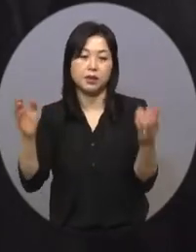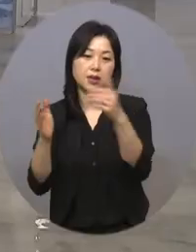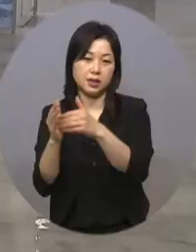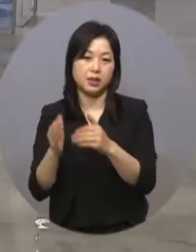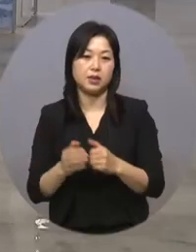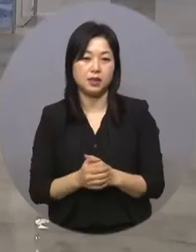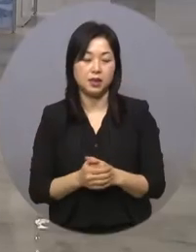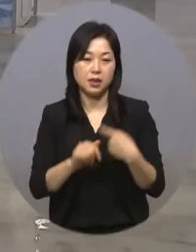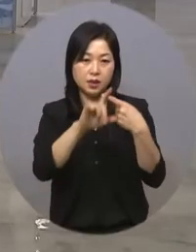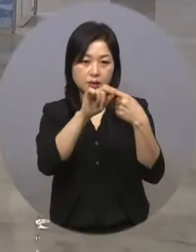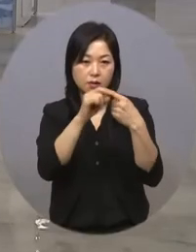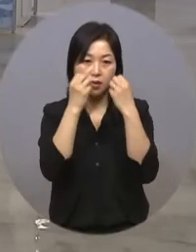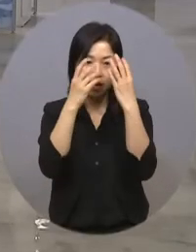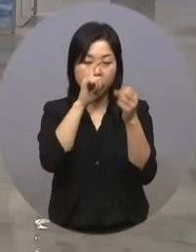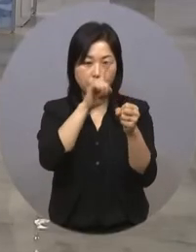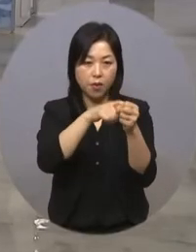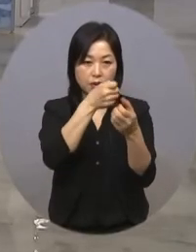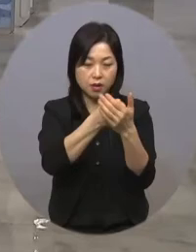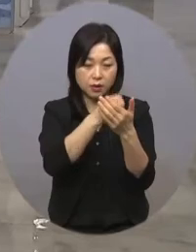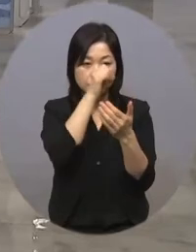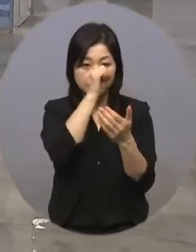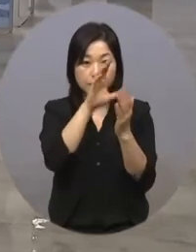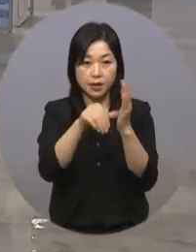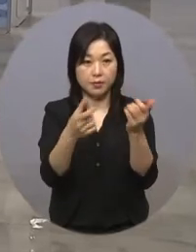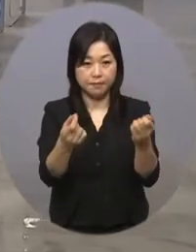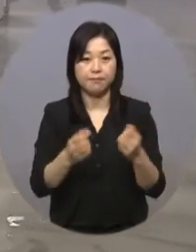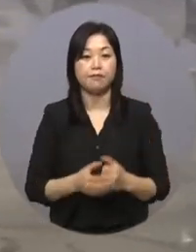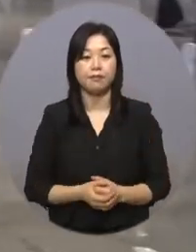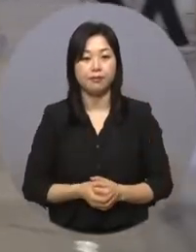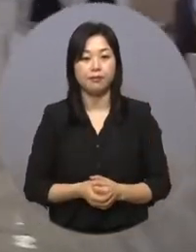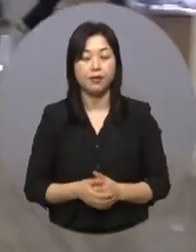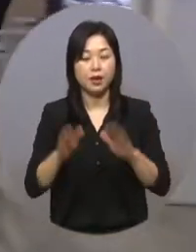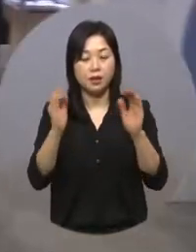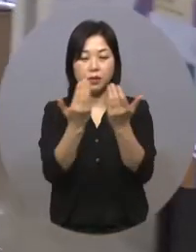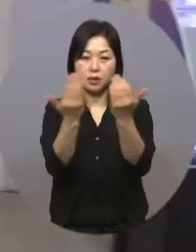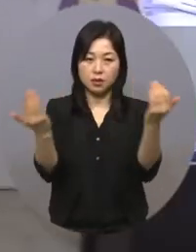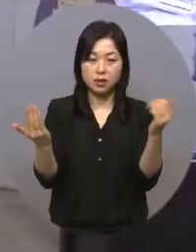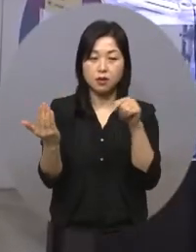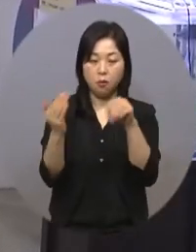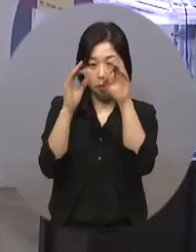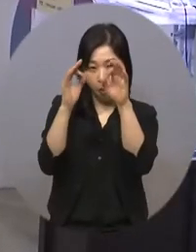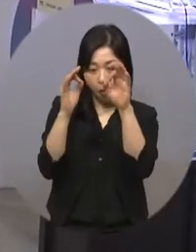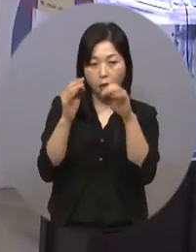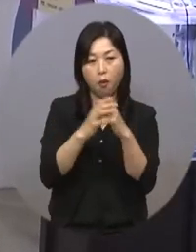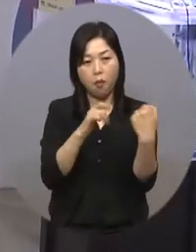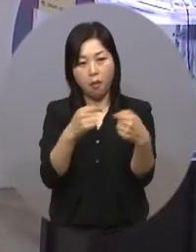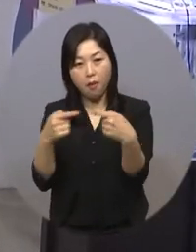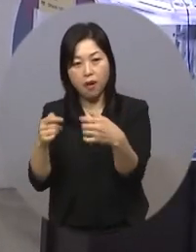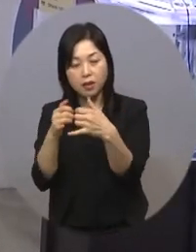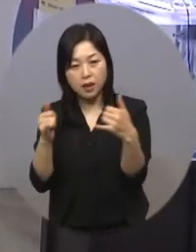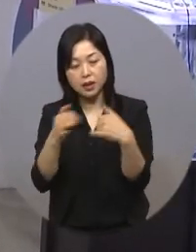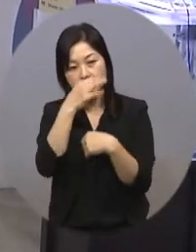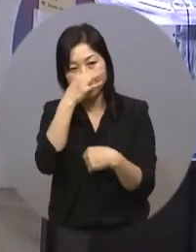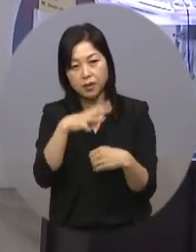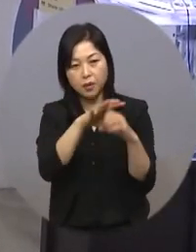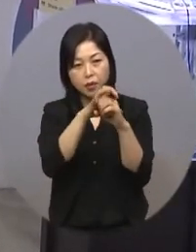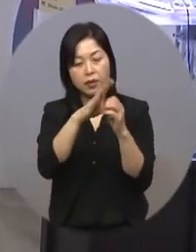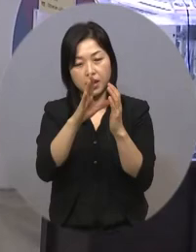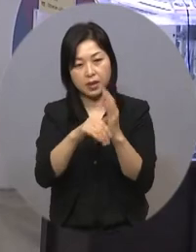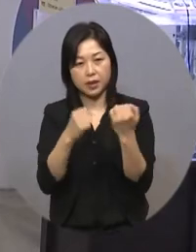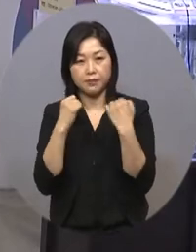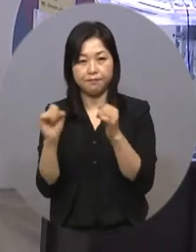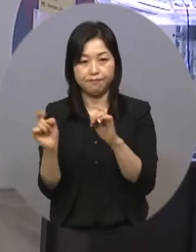1월은 새로운 목표를 다짐해보기 좋은 시기입니다. 이번 전시를 통해 참가자들이 힘든 코로나 시기에 용기를